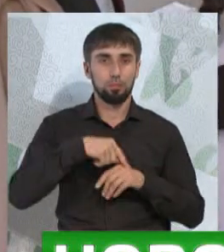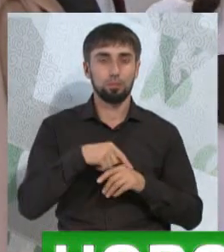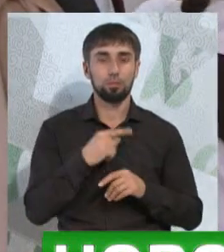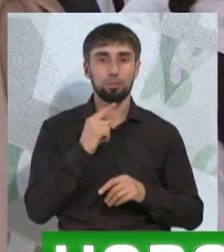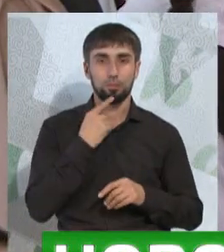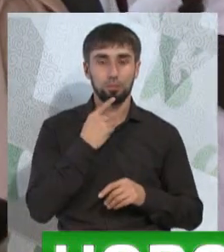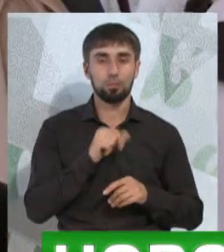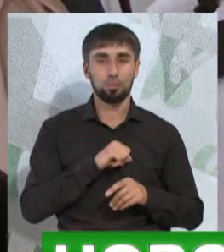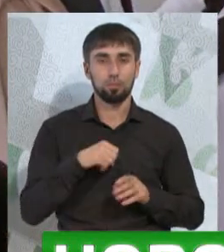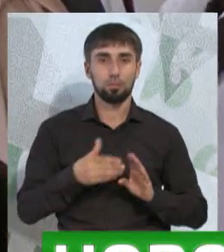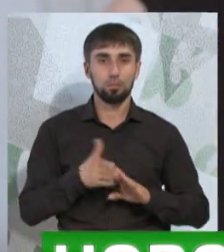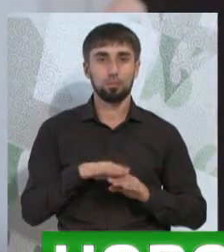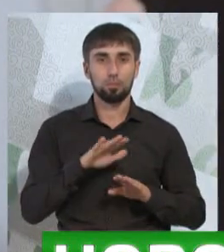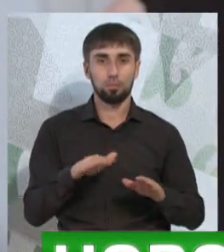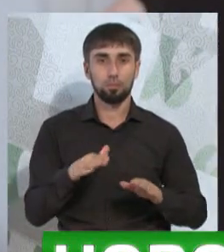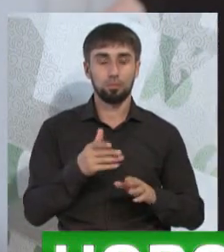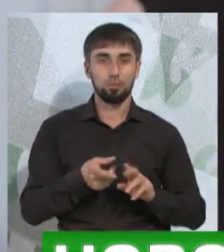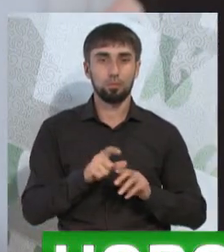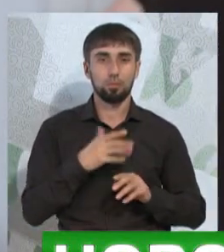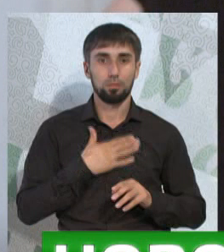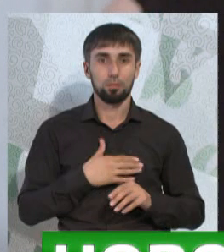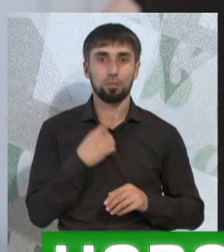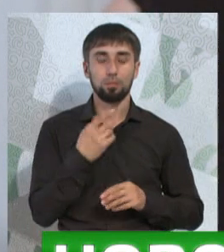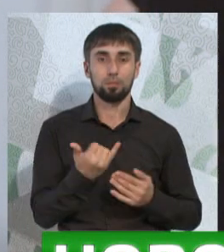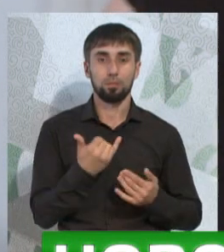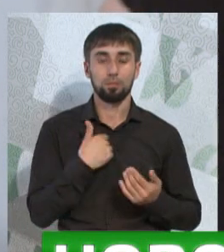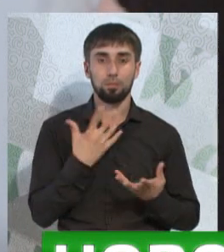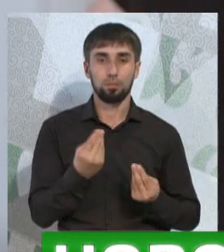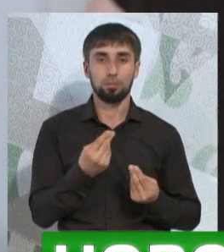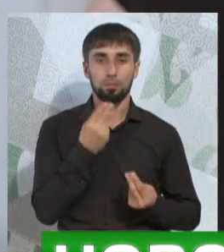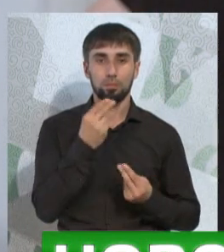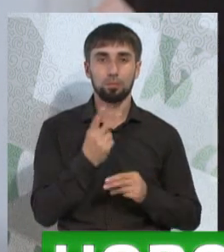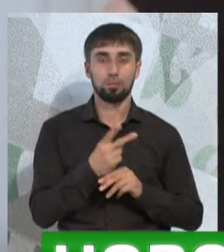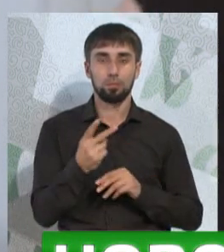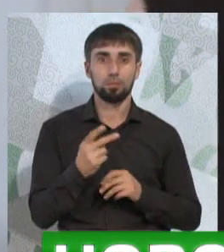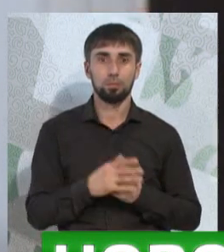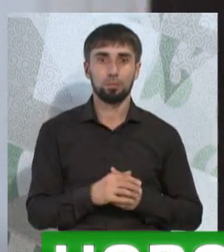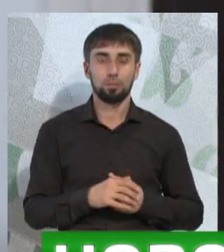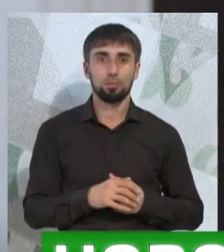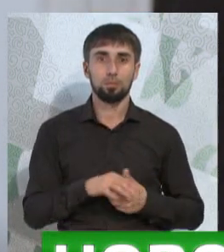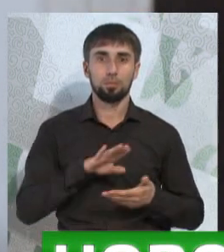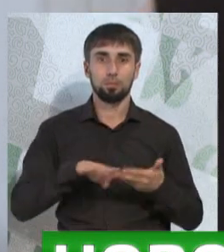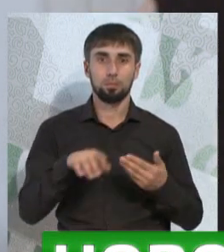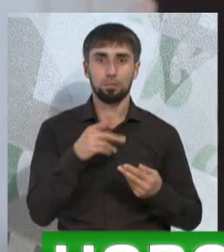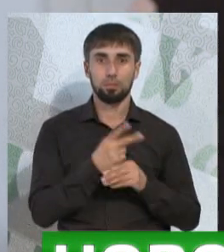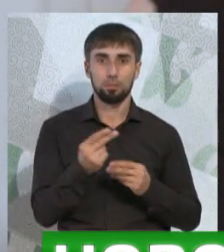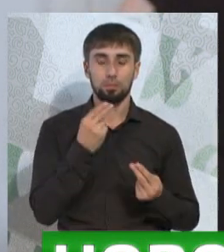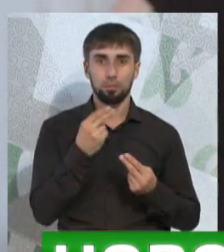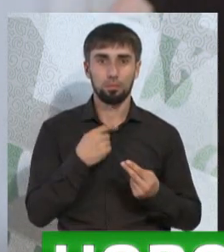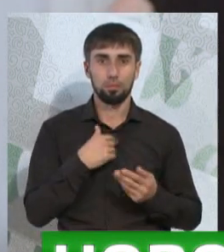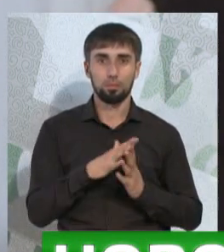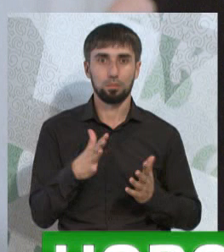сами дети, своей едой довольны. Я кушаю в день 2 раза. После этих 2 разов мне больше не хочется